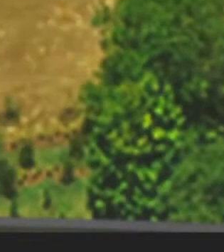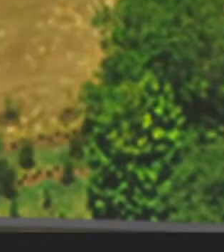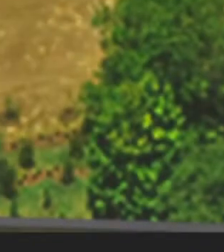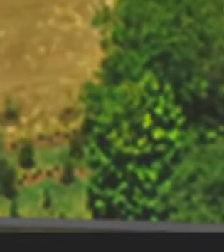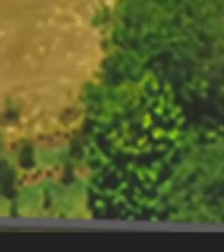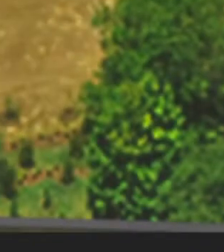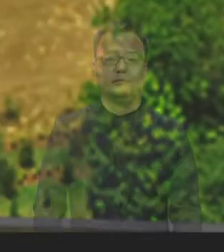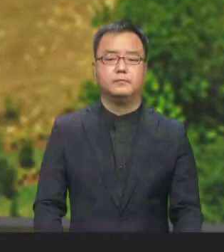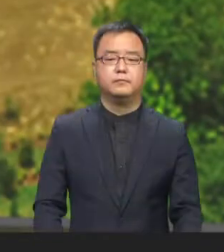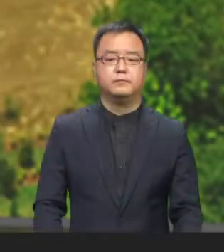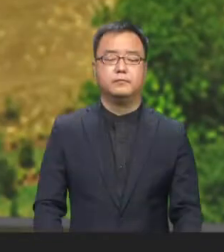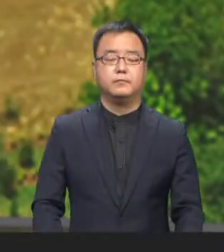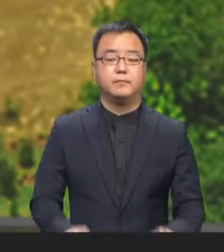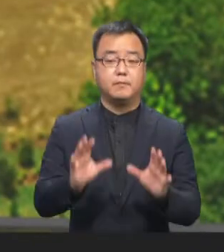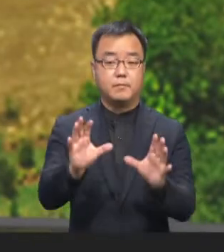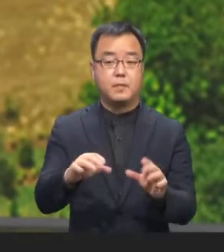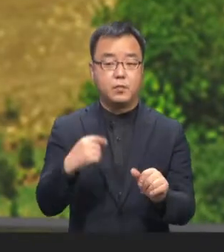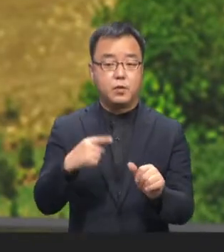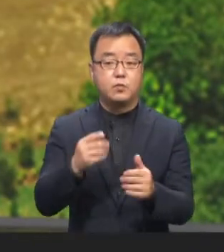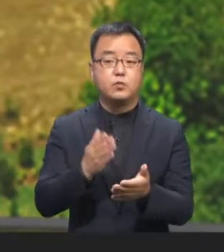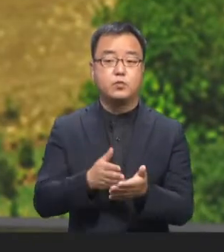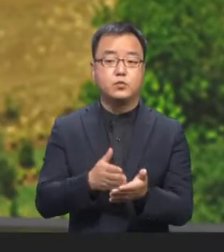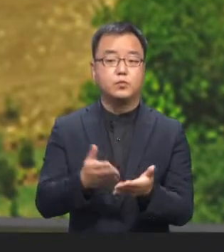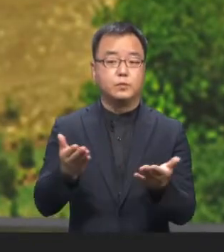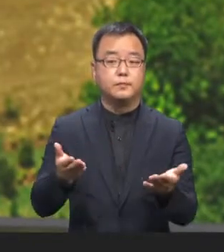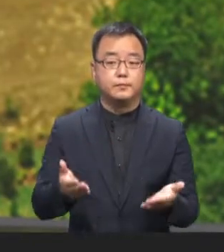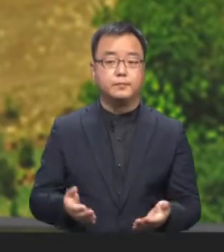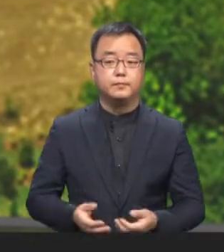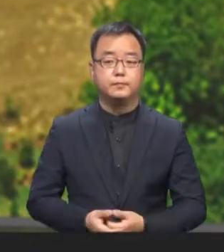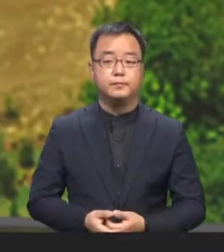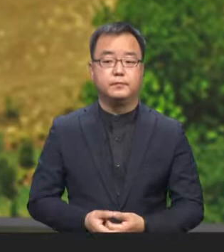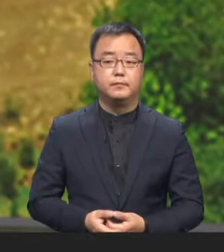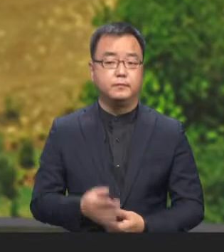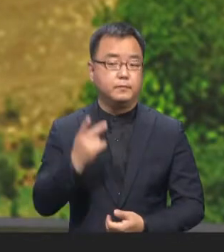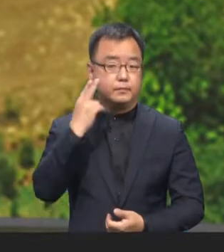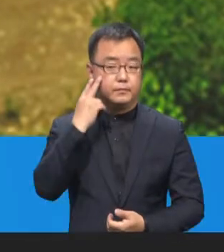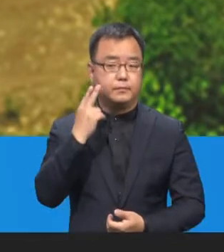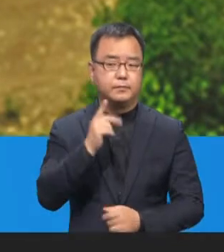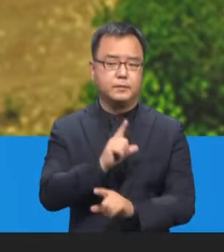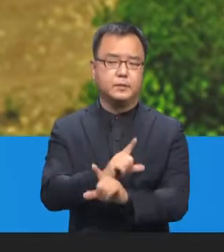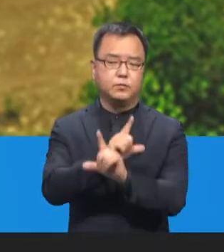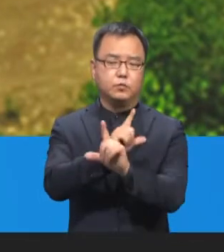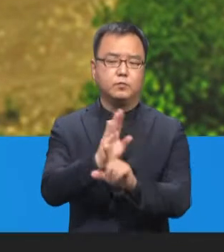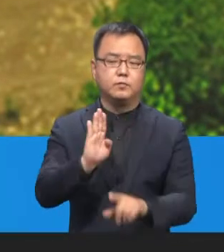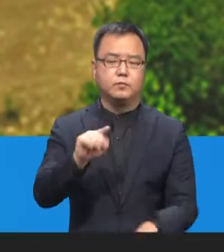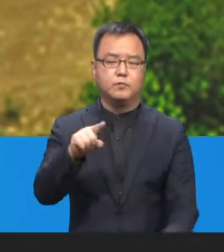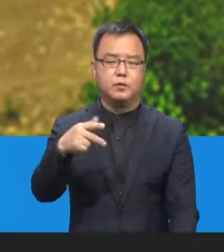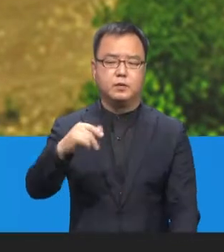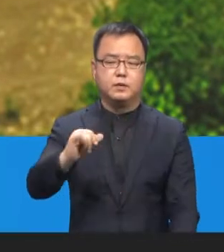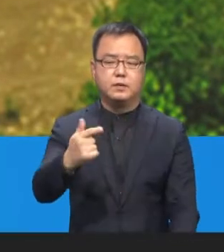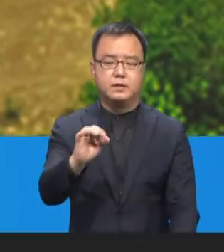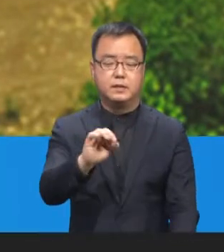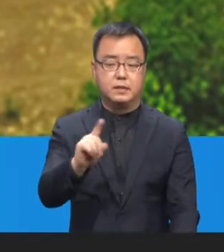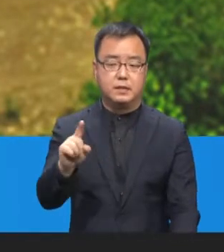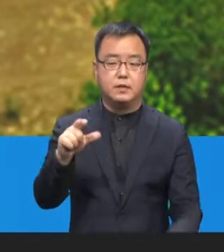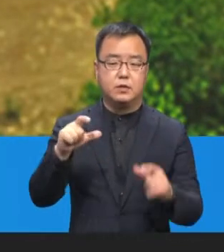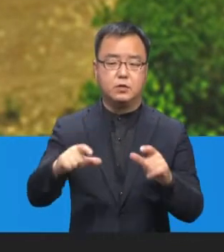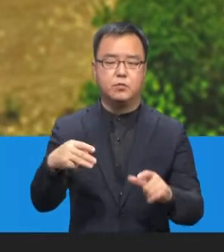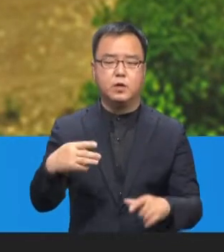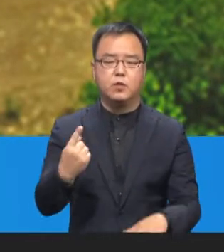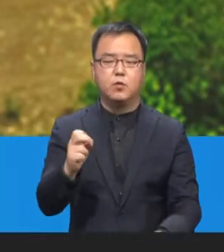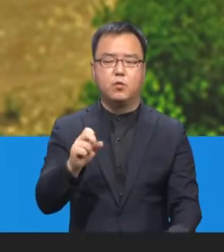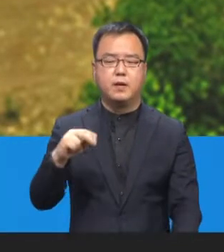내 세계의 교육 동향을 알아보는 시간 글로벌 뉴스 브리핑 시간입니다 미국 북 버지니아 주에 공립학교 토머스 제 써스